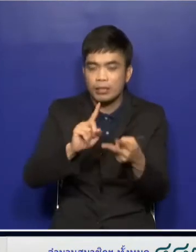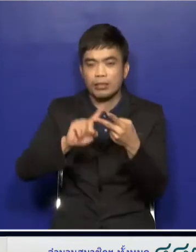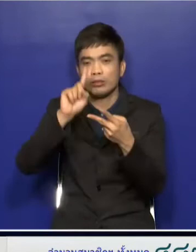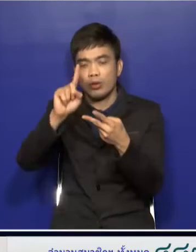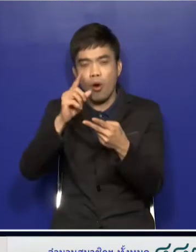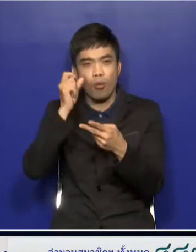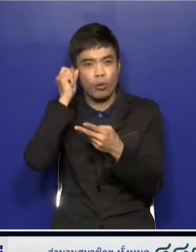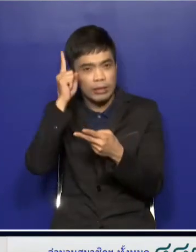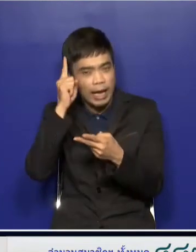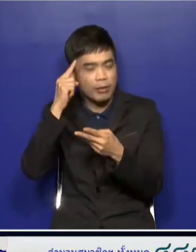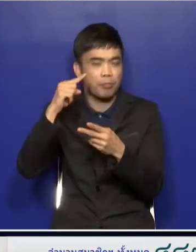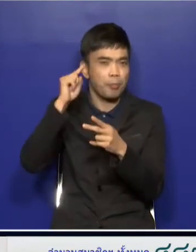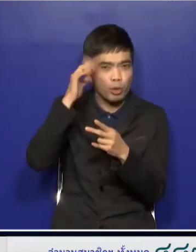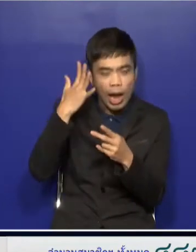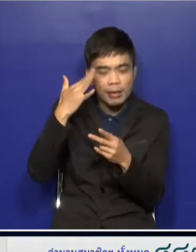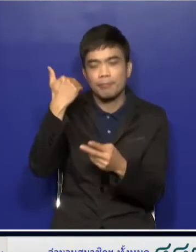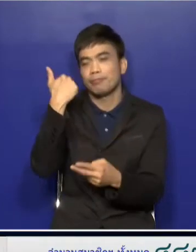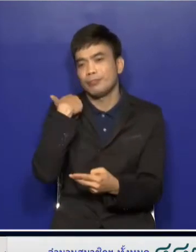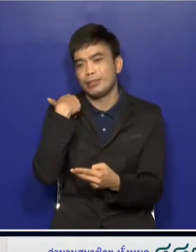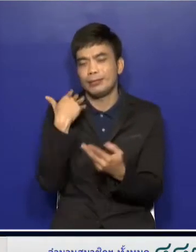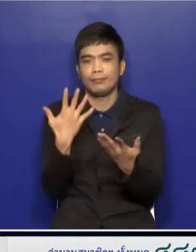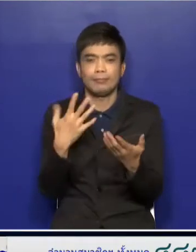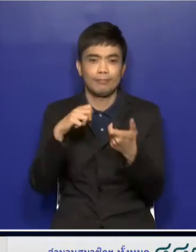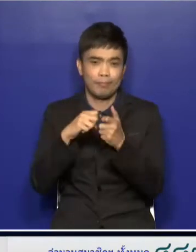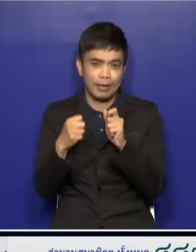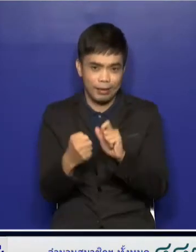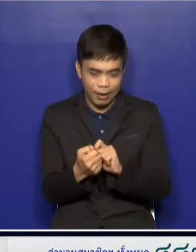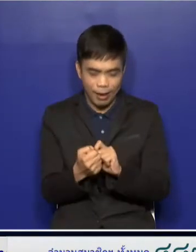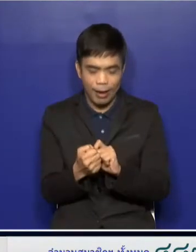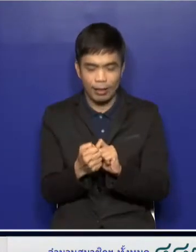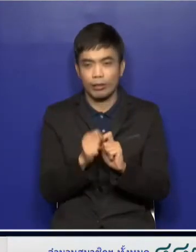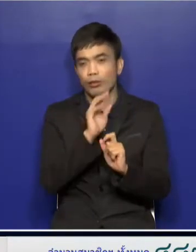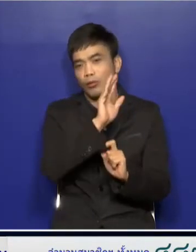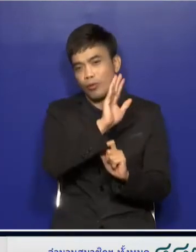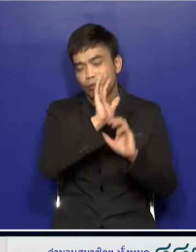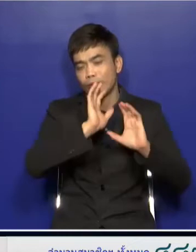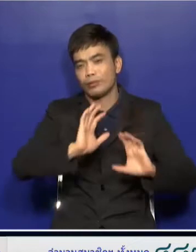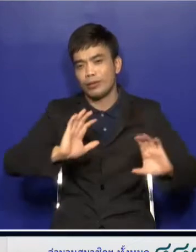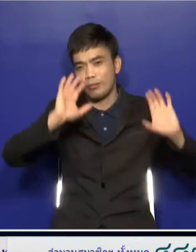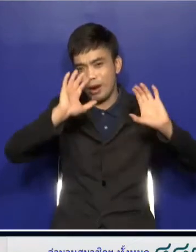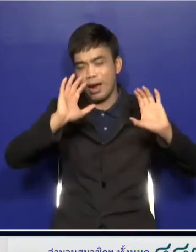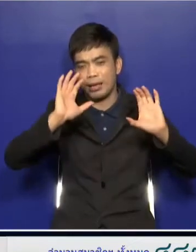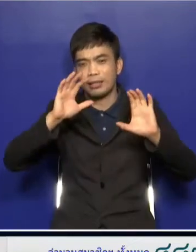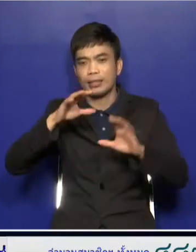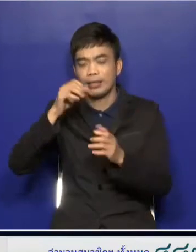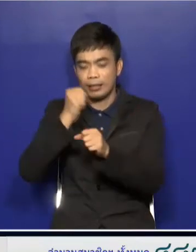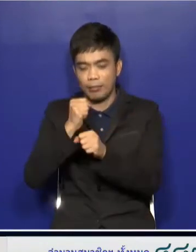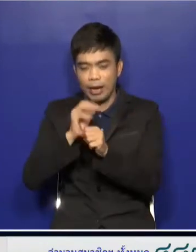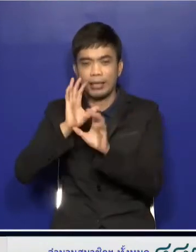ครับจริงๆแล้วผมคิดว่าปัญหาเนี่ยคือรัฐบาลและราชการเนี่ยไม่เคยเปลี่ยนความคิดตัว